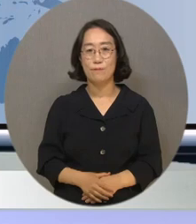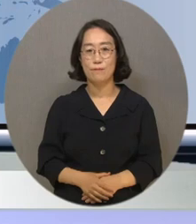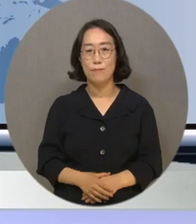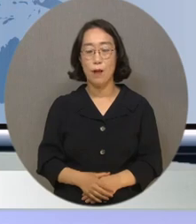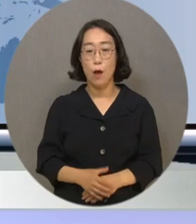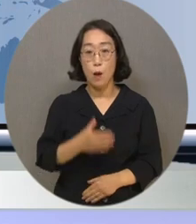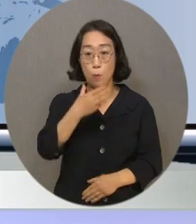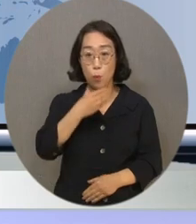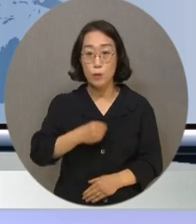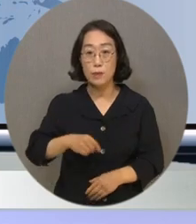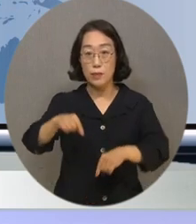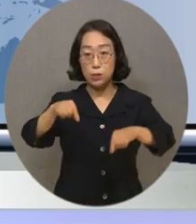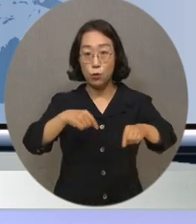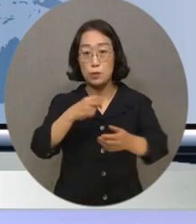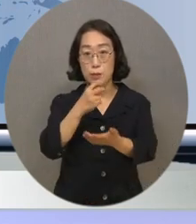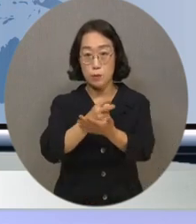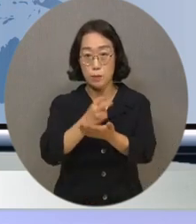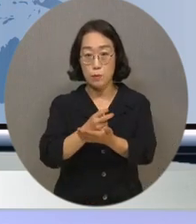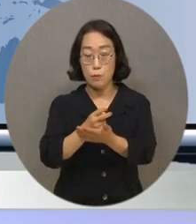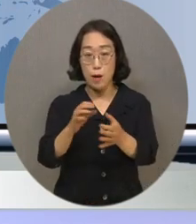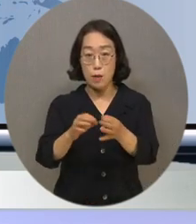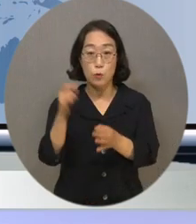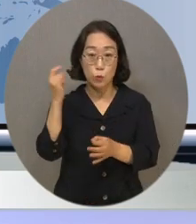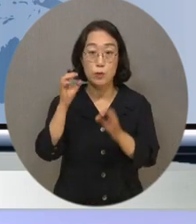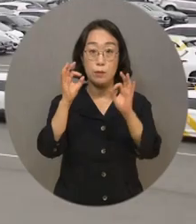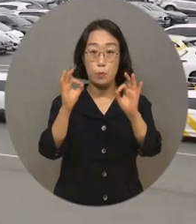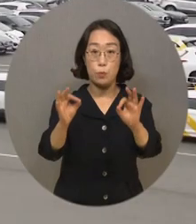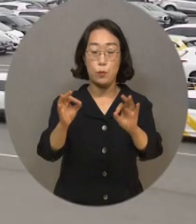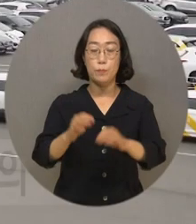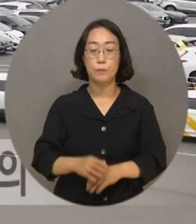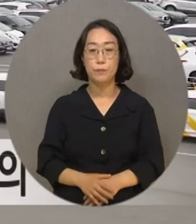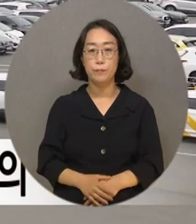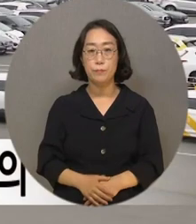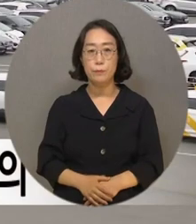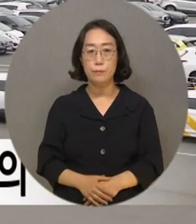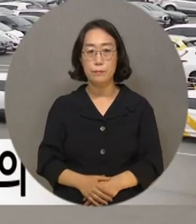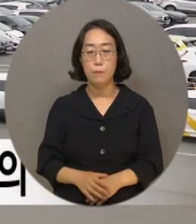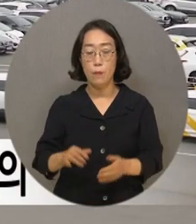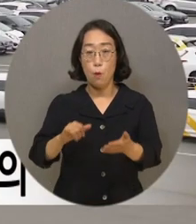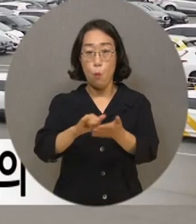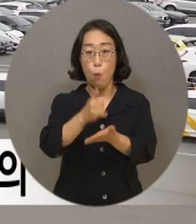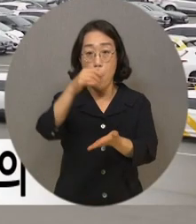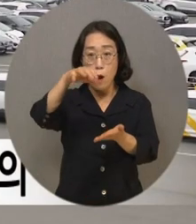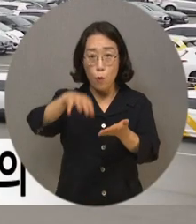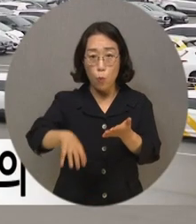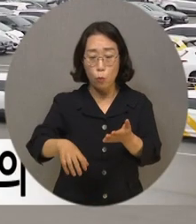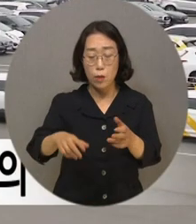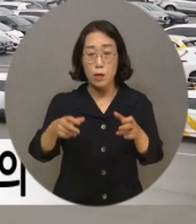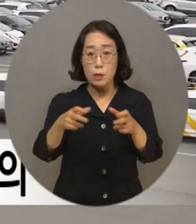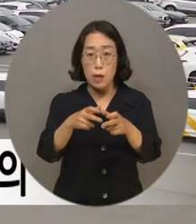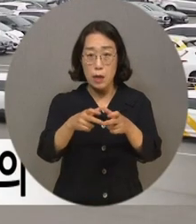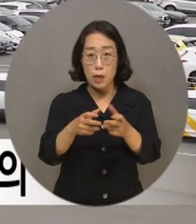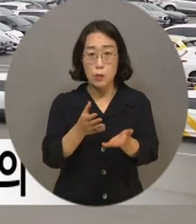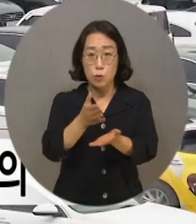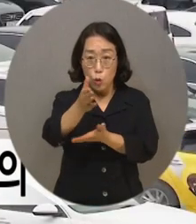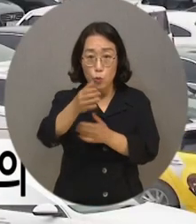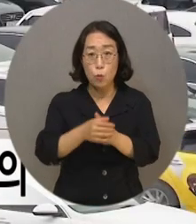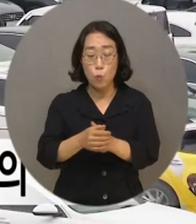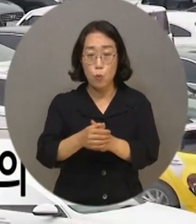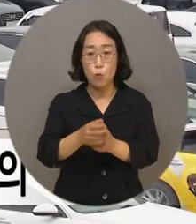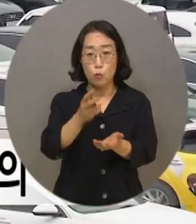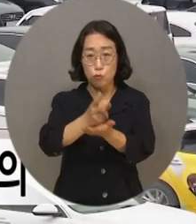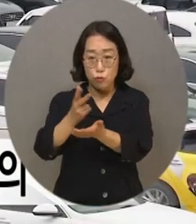이어서 복지계 정책 소식 만나보겠습니다. 공항 등에서 장애인 전용 주차구역에 주차